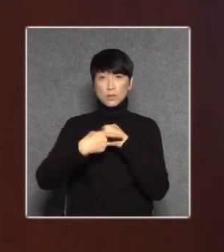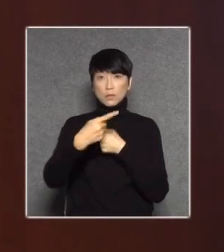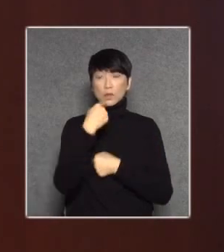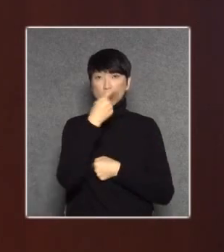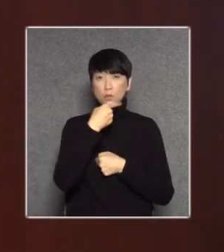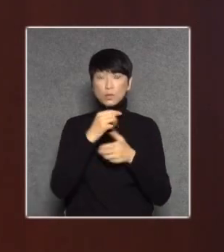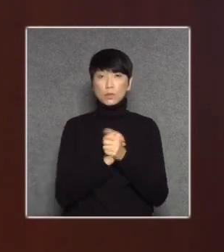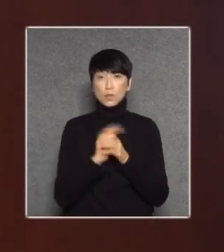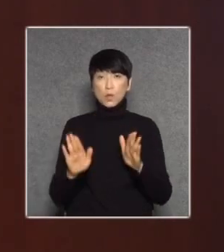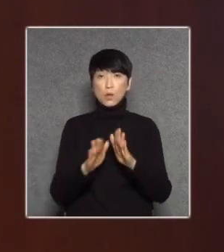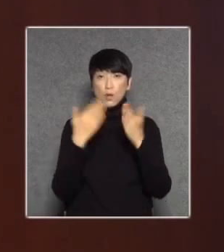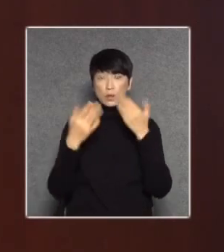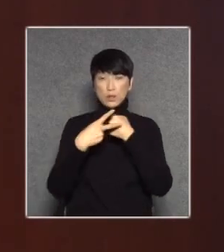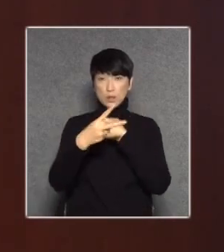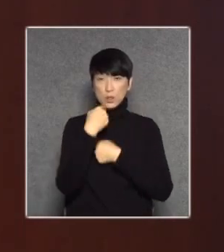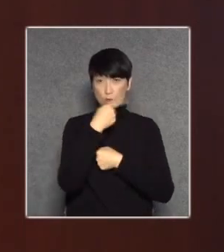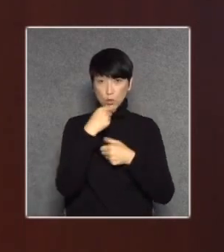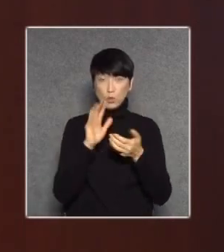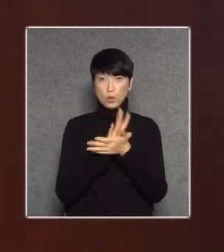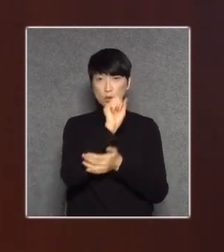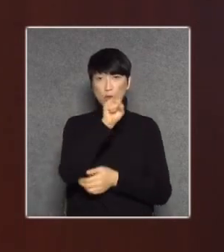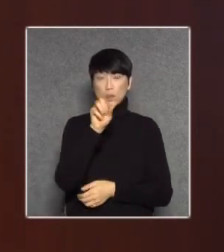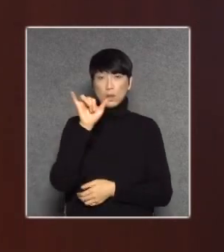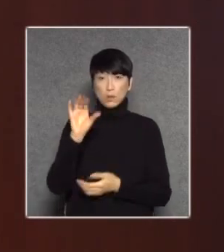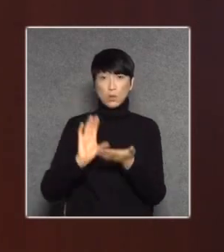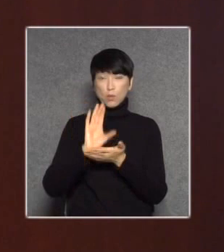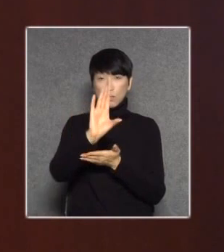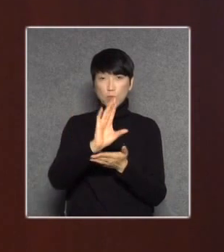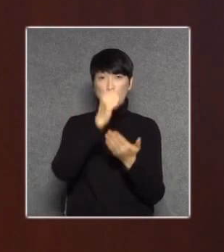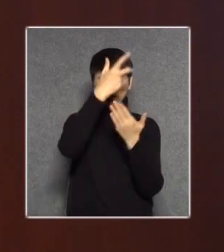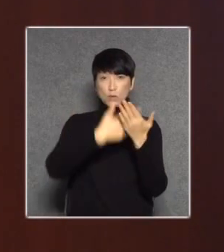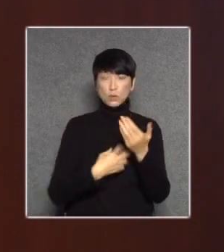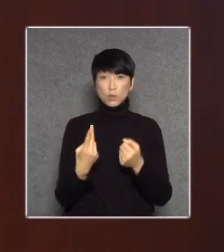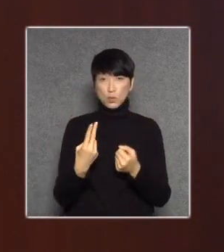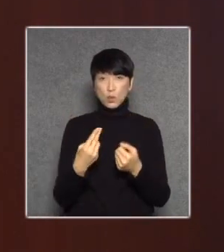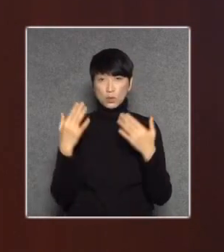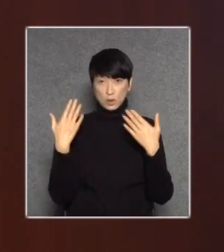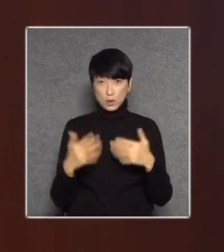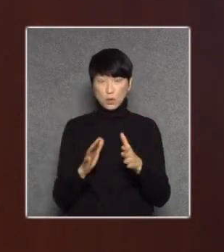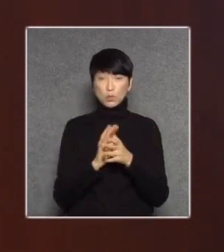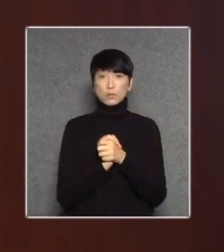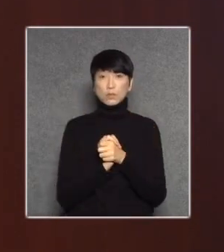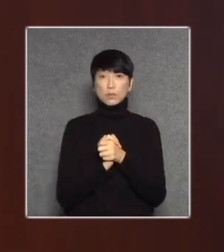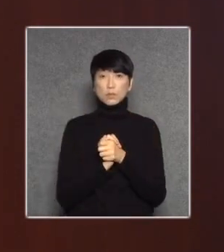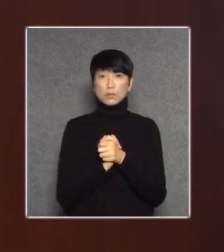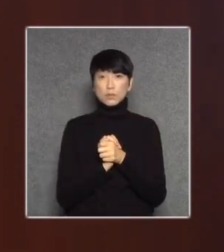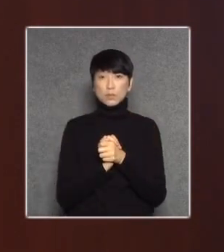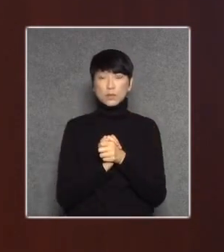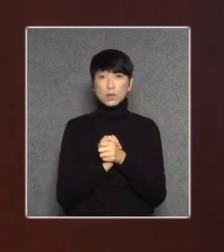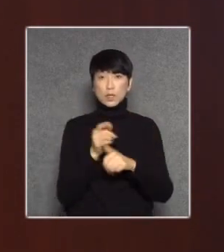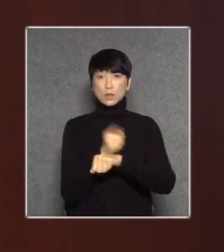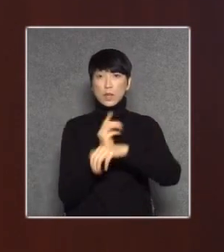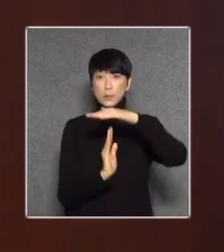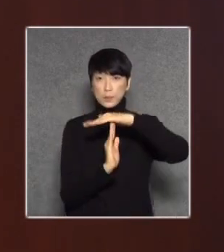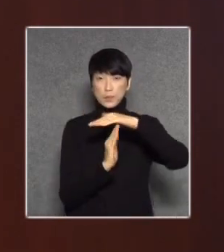和開始了二讀2016年撥款條例草案之後呢，是會暫停，然後呢就